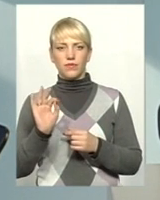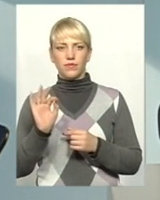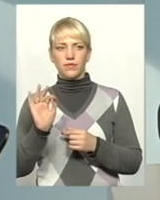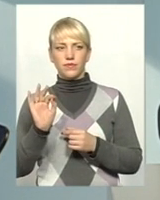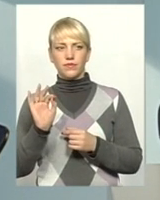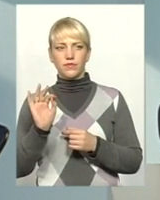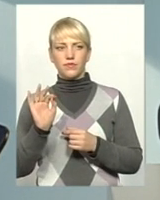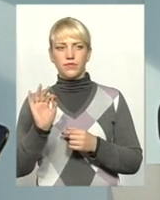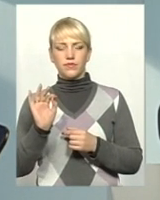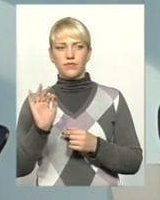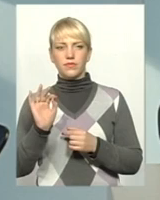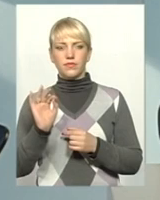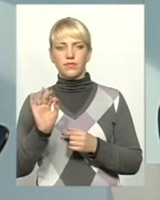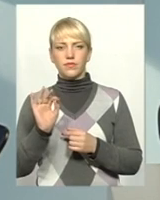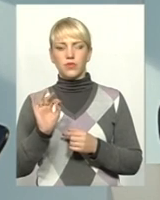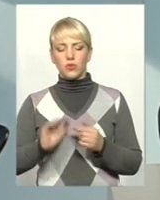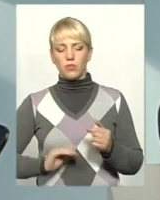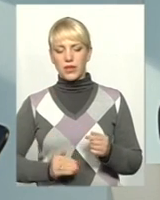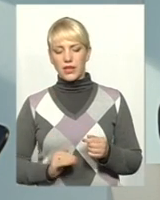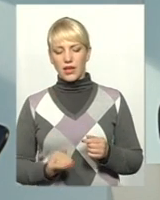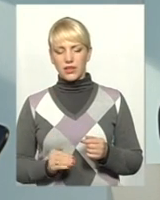вимоги до підрядників рахунку